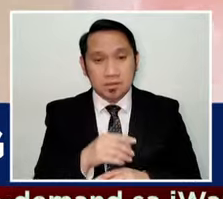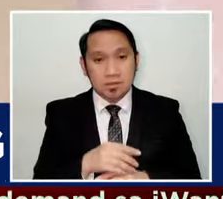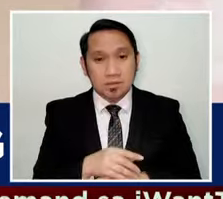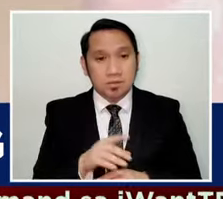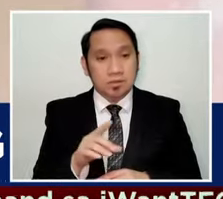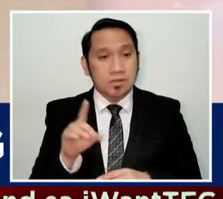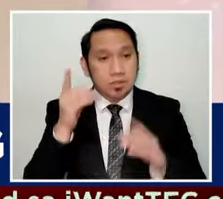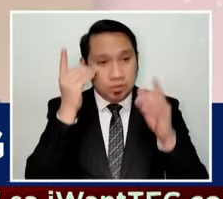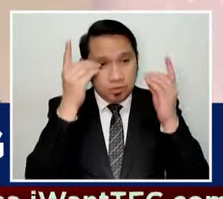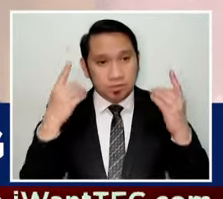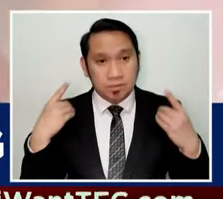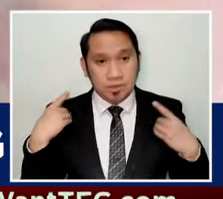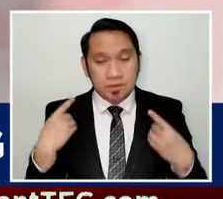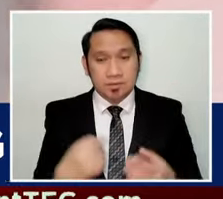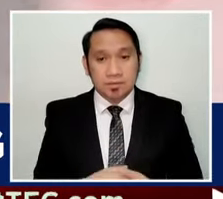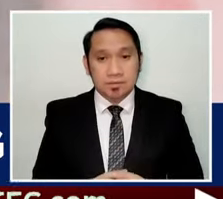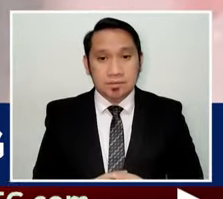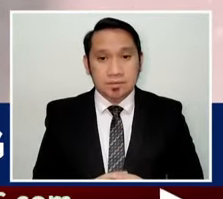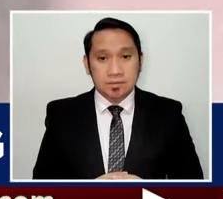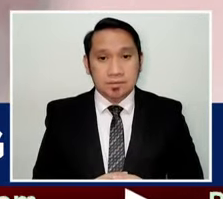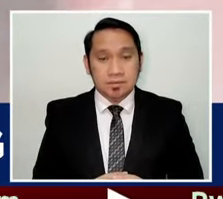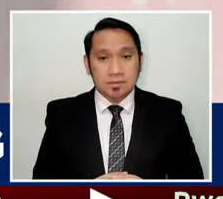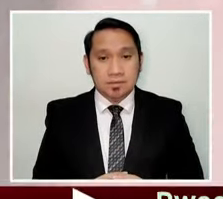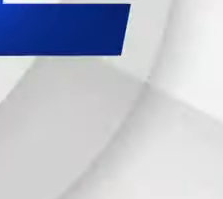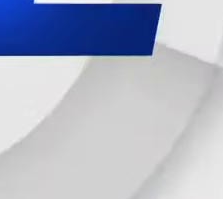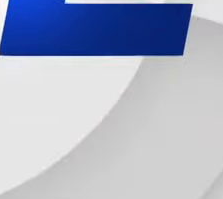Mario Dumawal, ABS-CBN News.